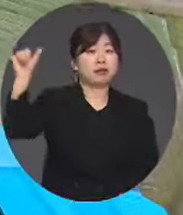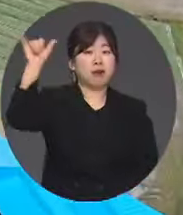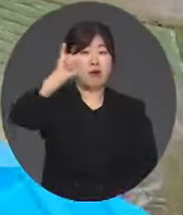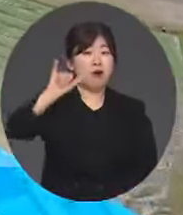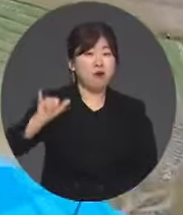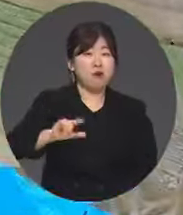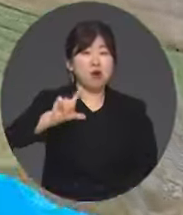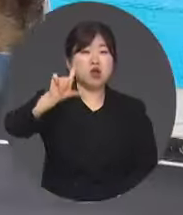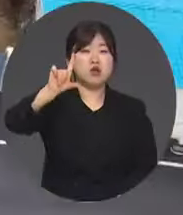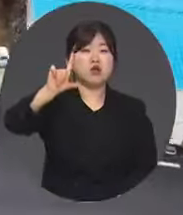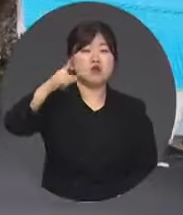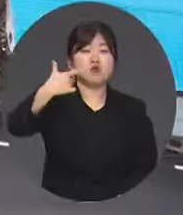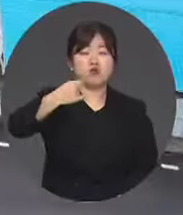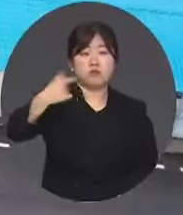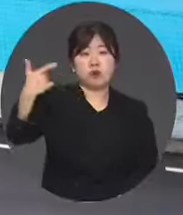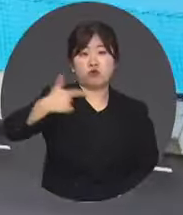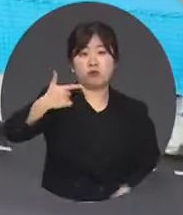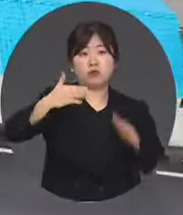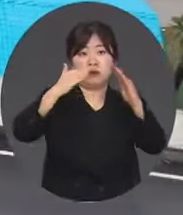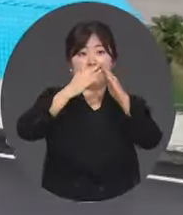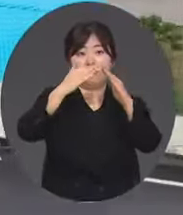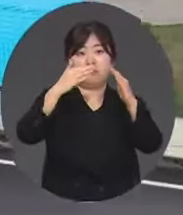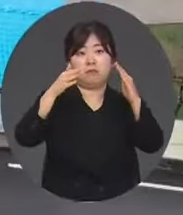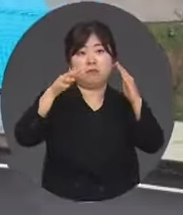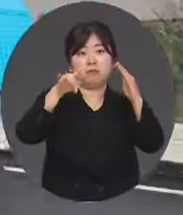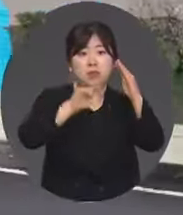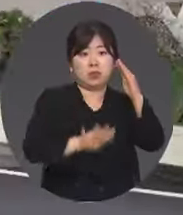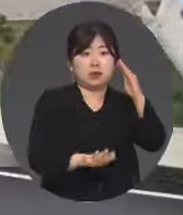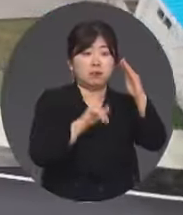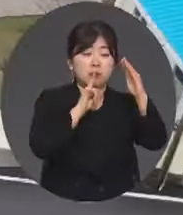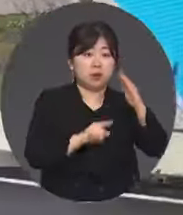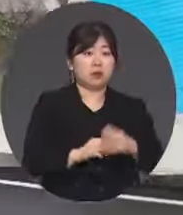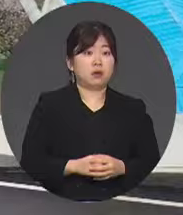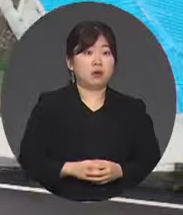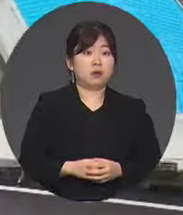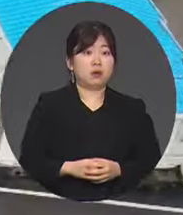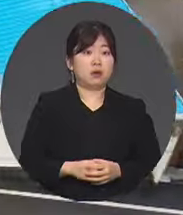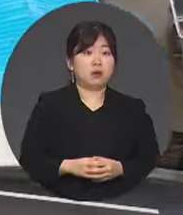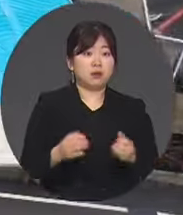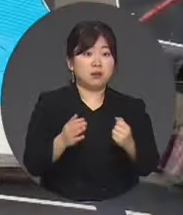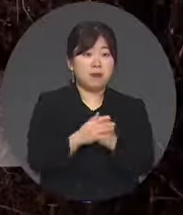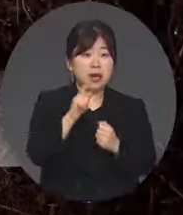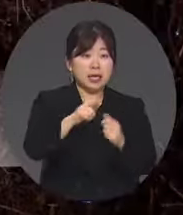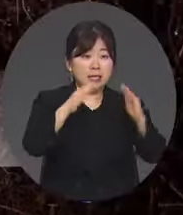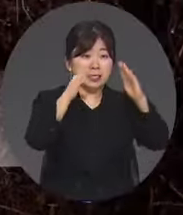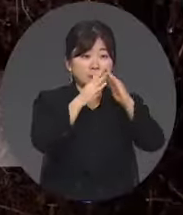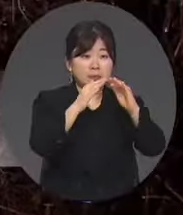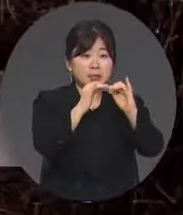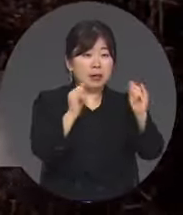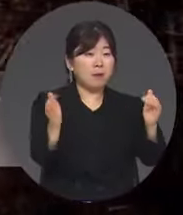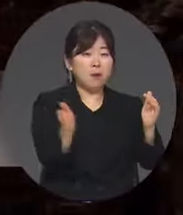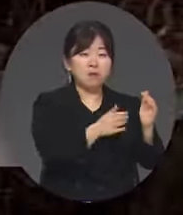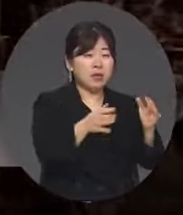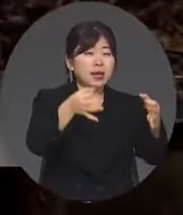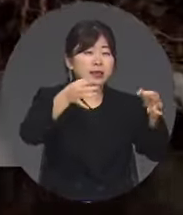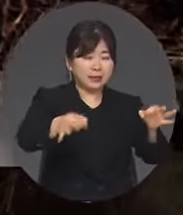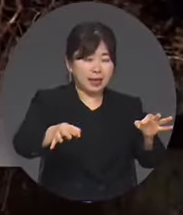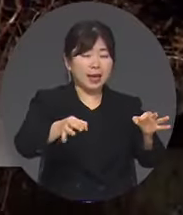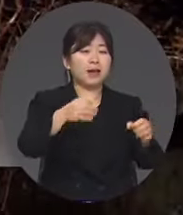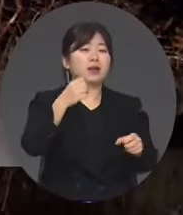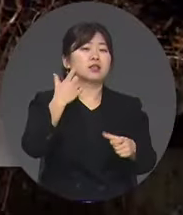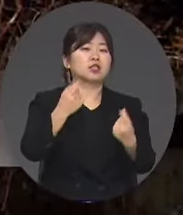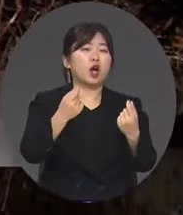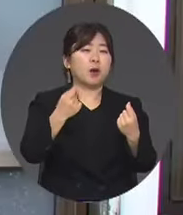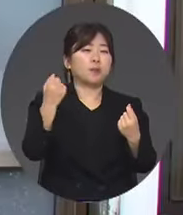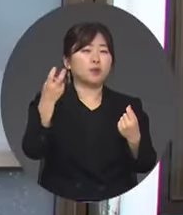채까지 급증했습니다. 정부와 지자체는 빈집 정보를 제공하는 빈집은행 도입과 빈집을 워케이션 용도로